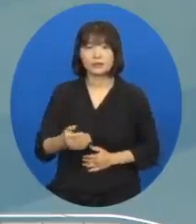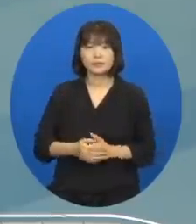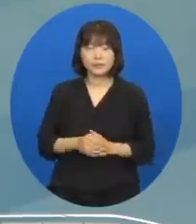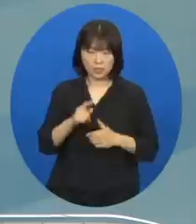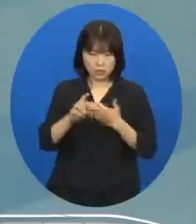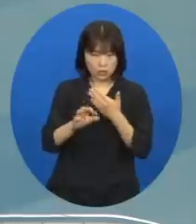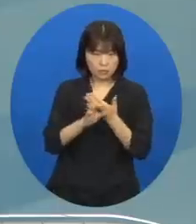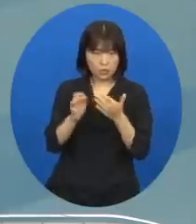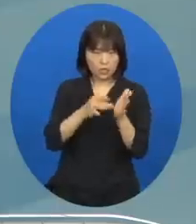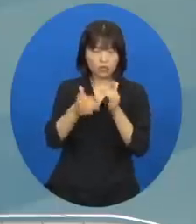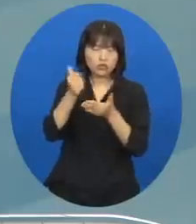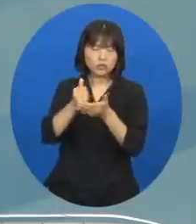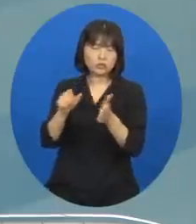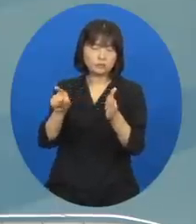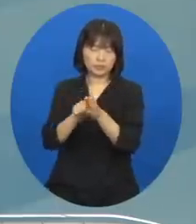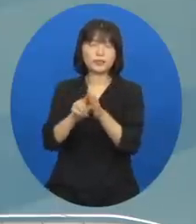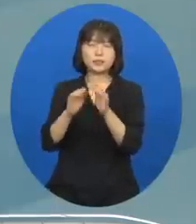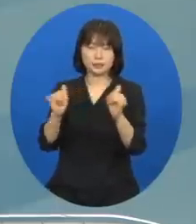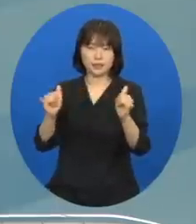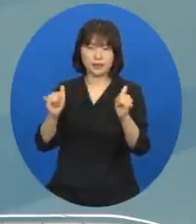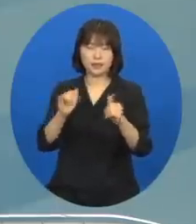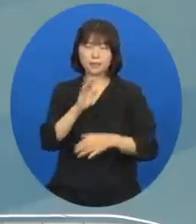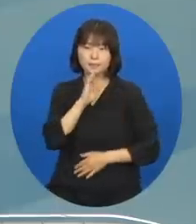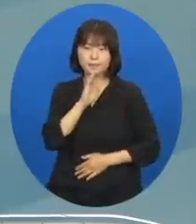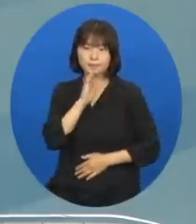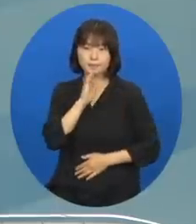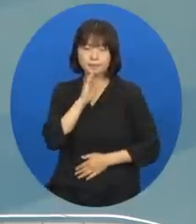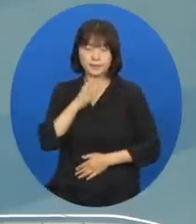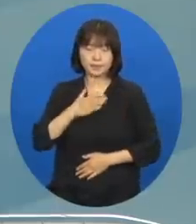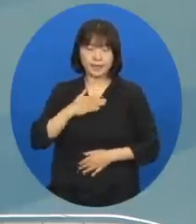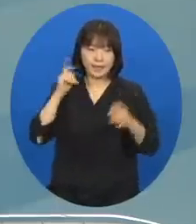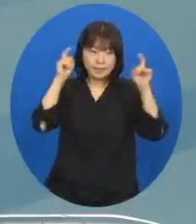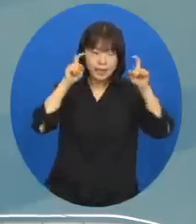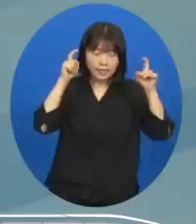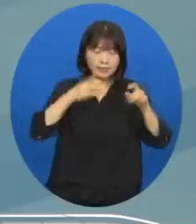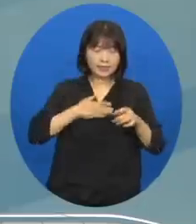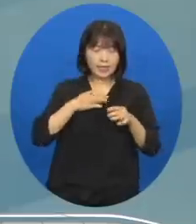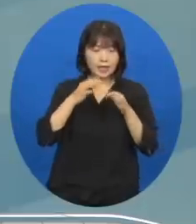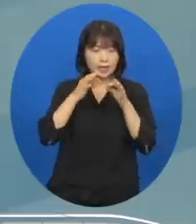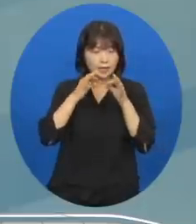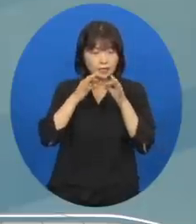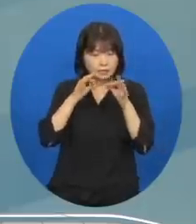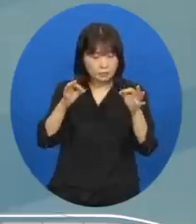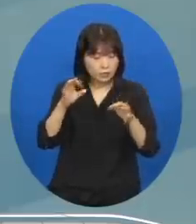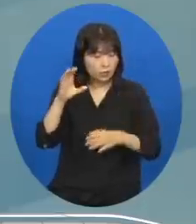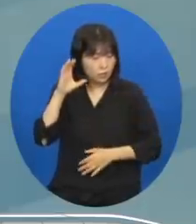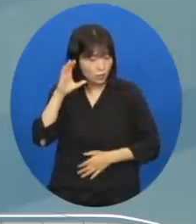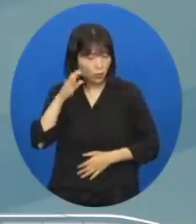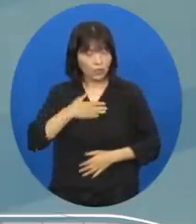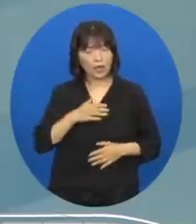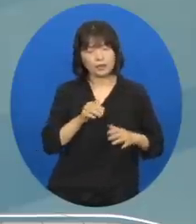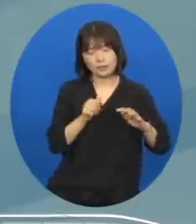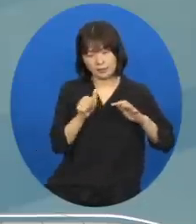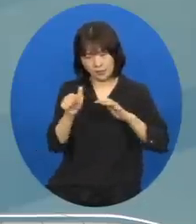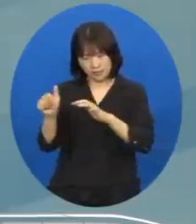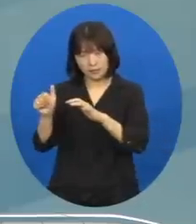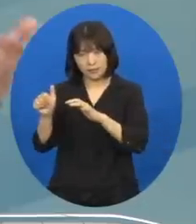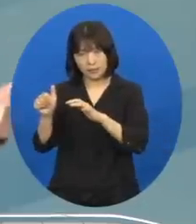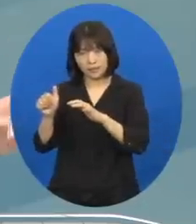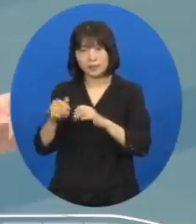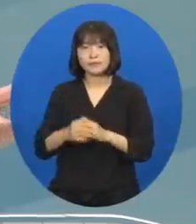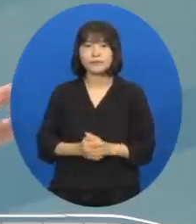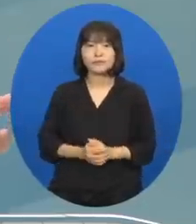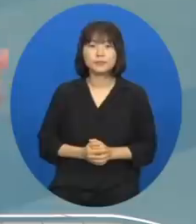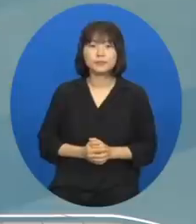그러면 예수를 믿는 사람입니다. 내 양은 내 음성을 들으며 그는 나를 따른다고 하셨어요.